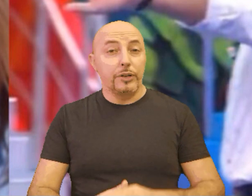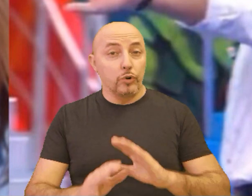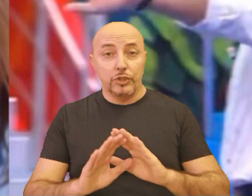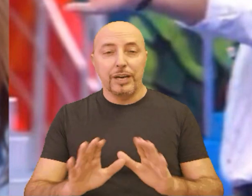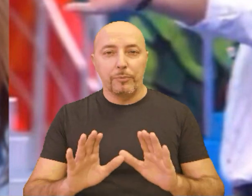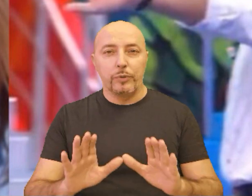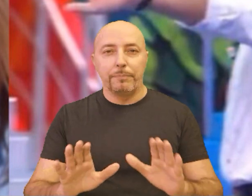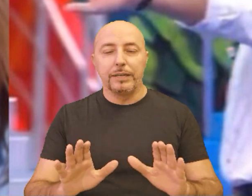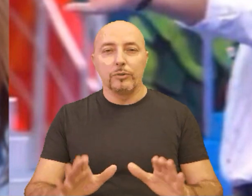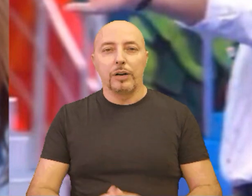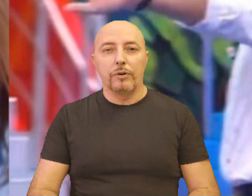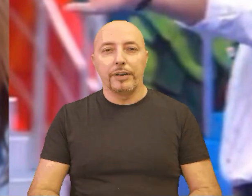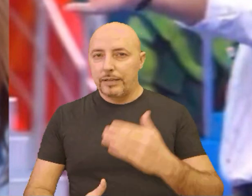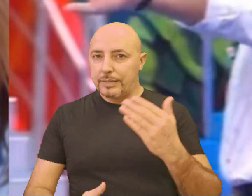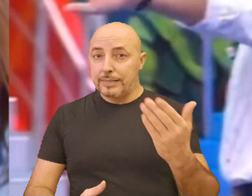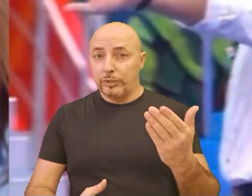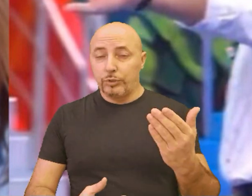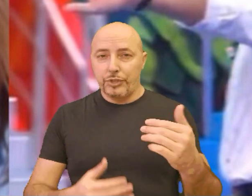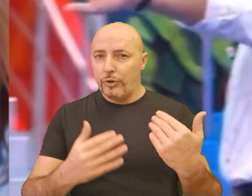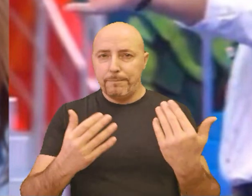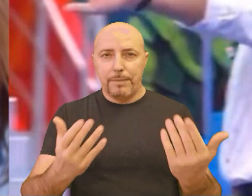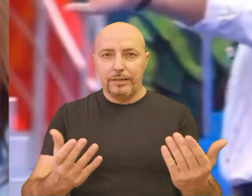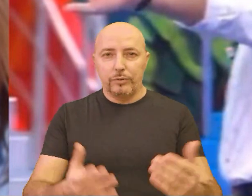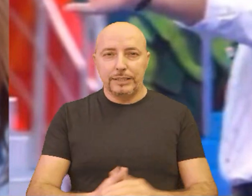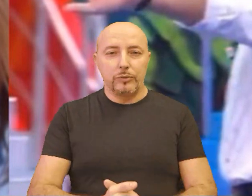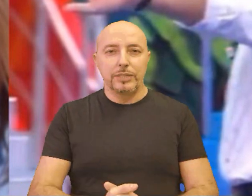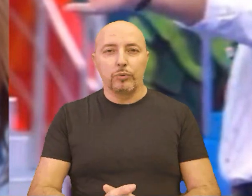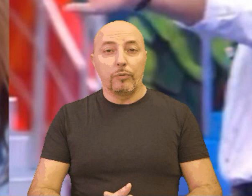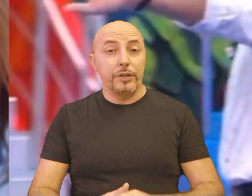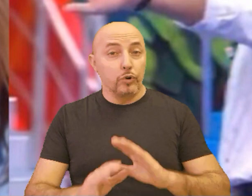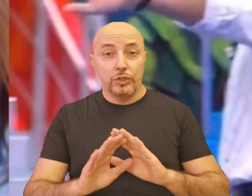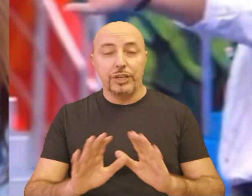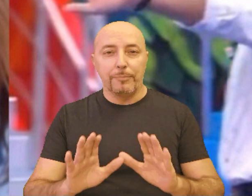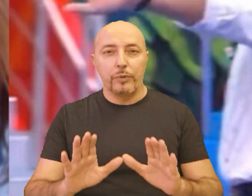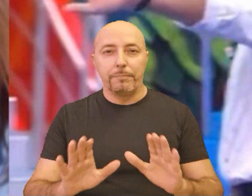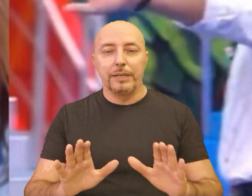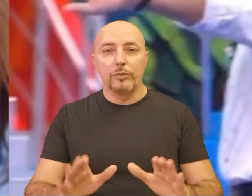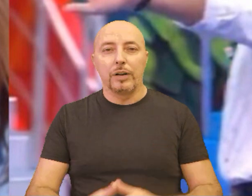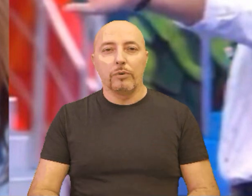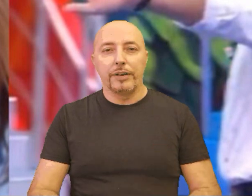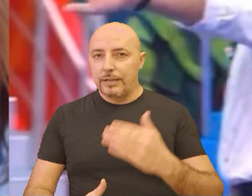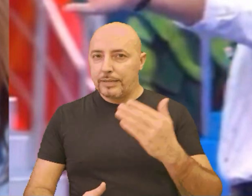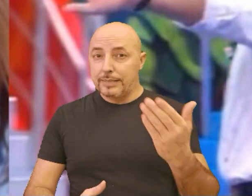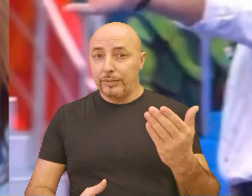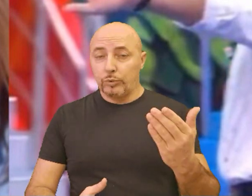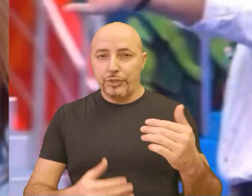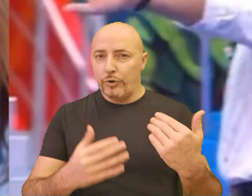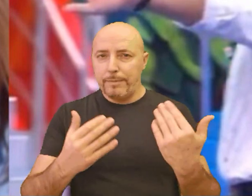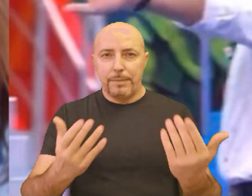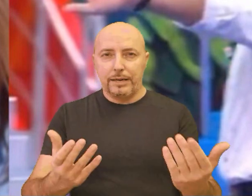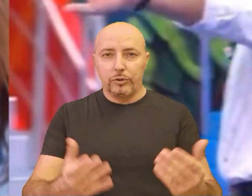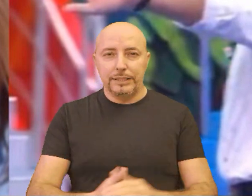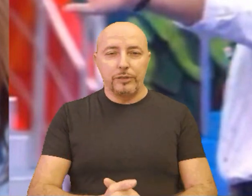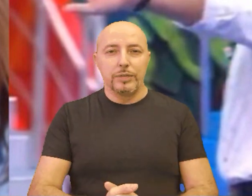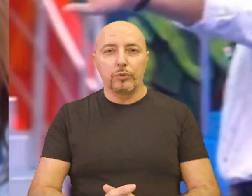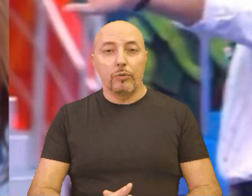speciale che a un certo punto il conduttore ha interrotto uno dei giochi per salutare questa figura davanti a tutta Italia un momento molto